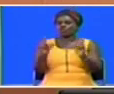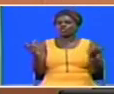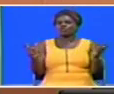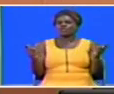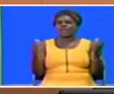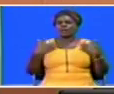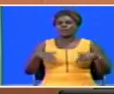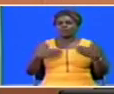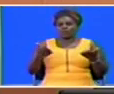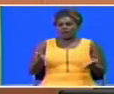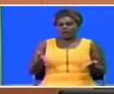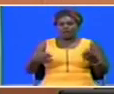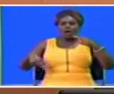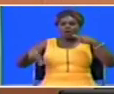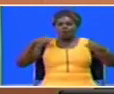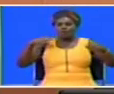moja hapa jijini Nairobi.